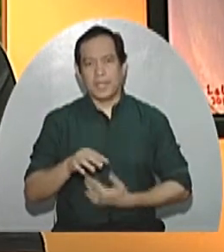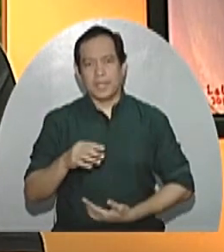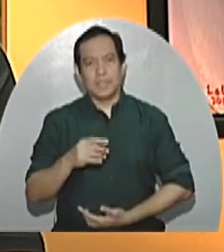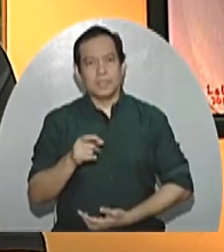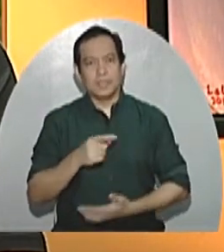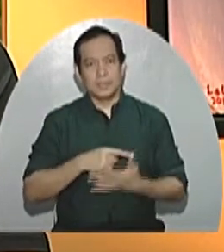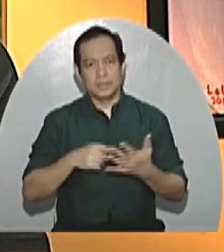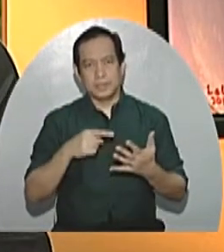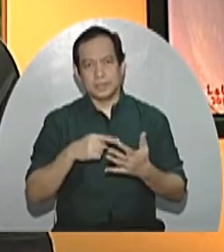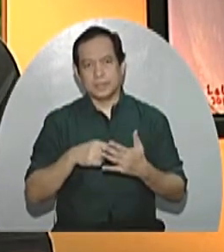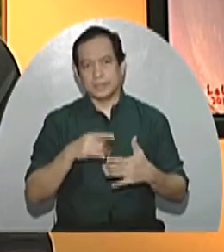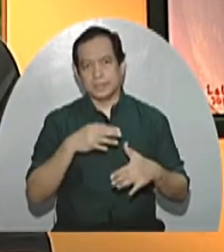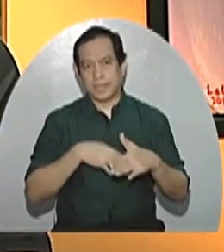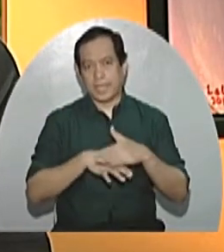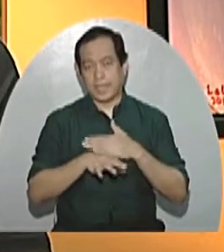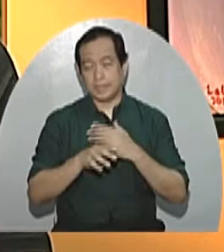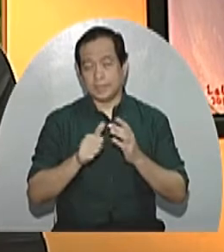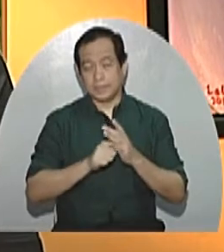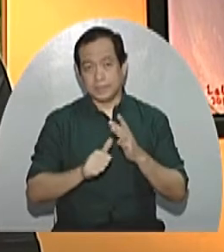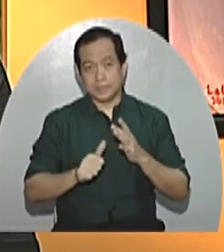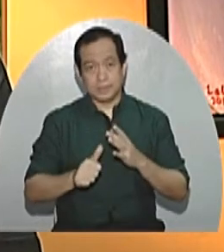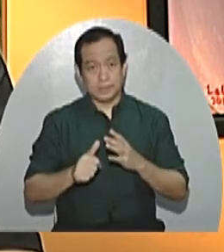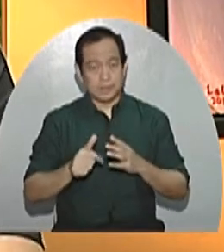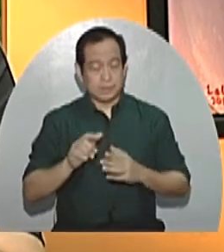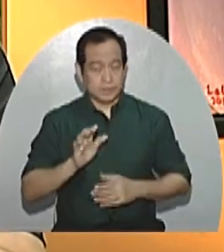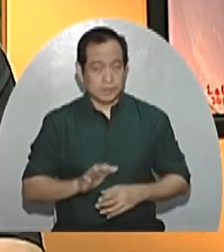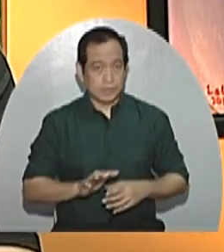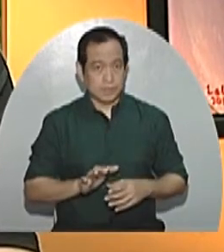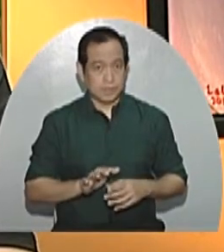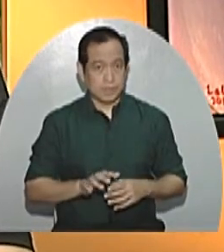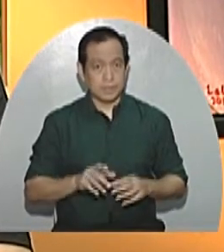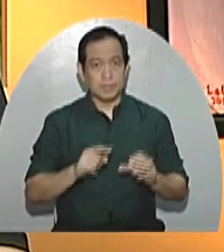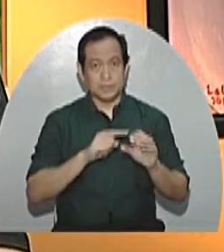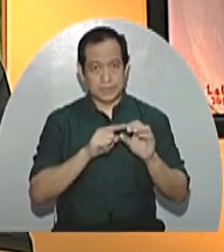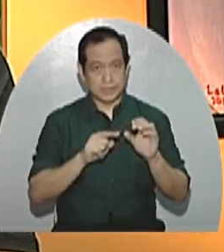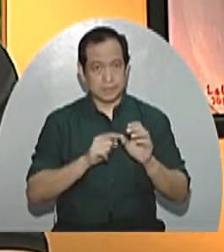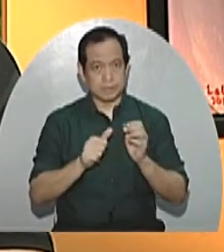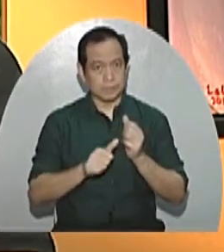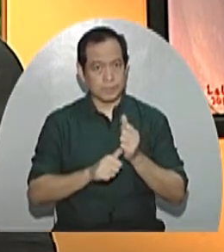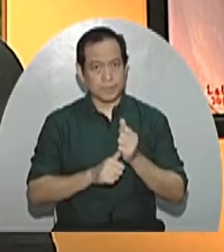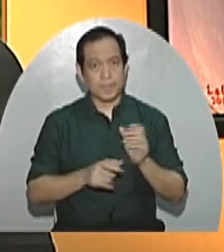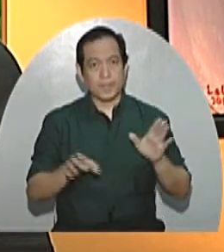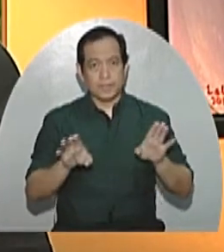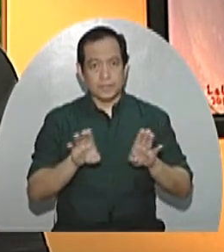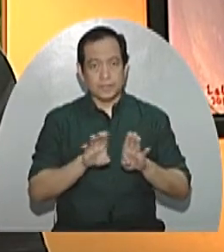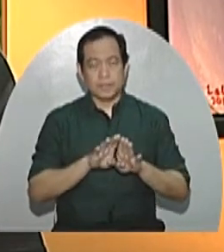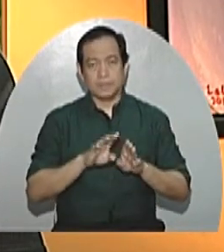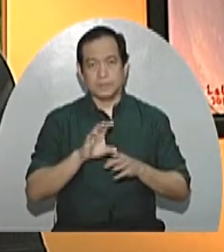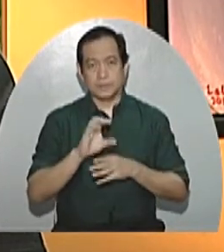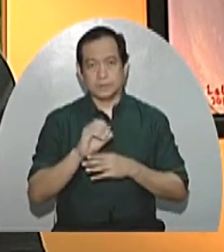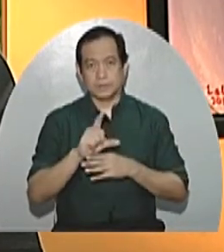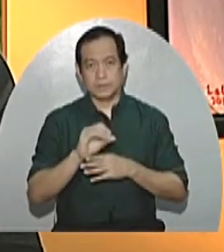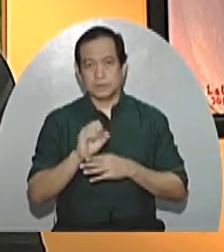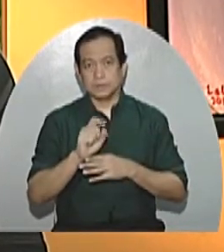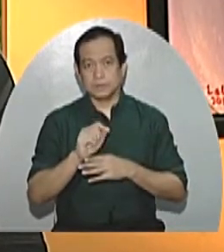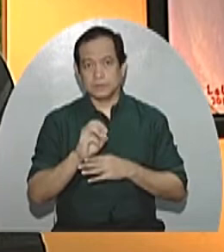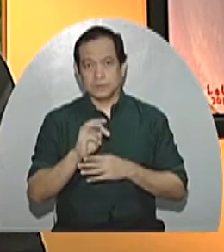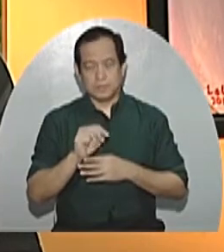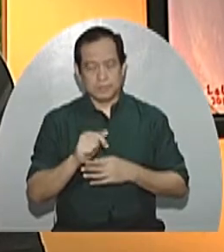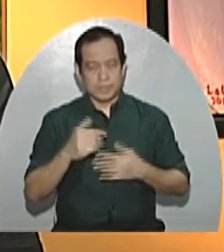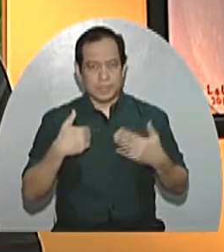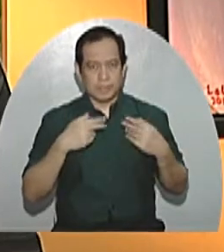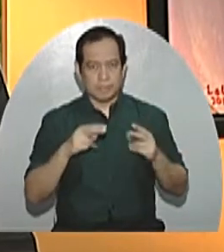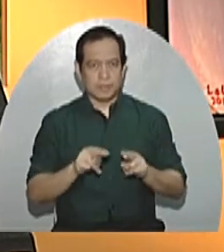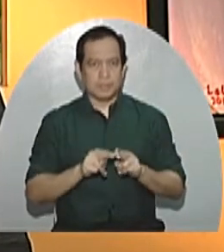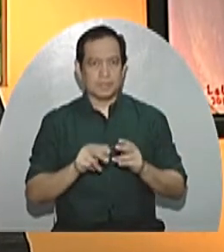dati ang labasan ng dumi ng bata. May butas ang puwit, sasara yung colostomy at magiging